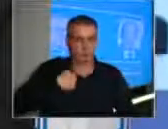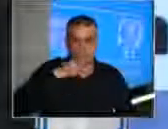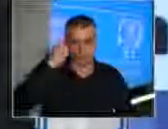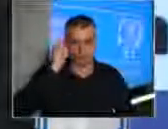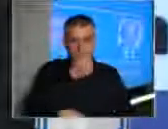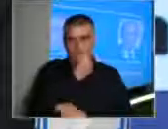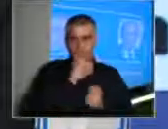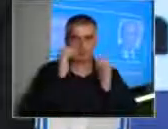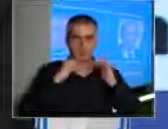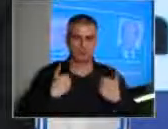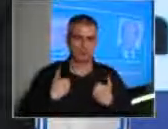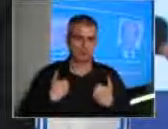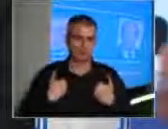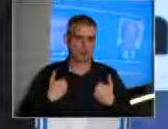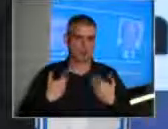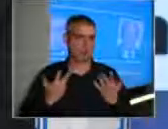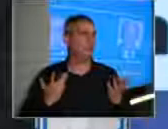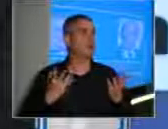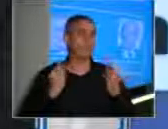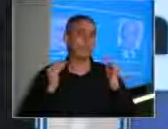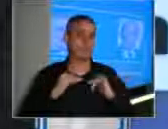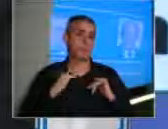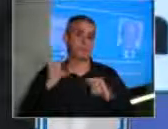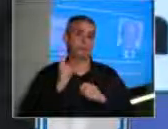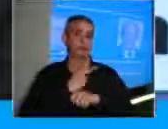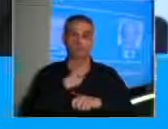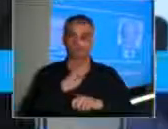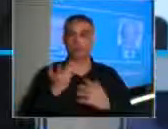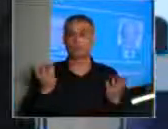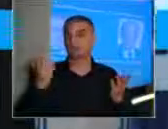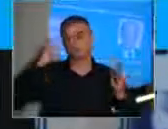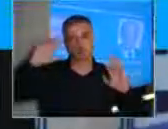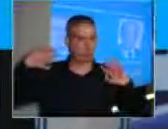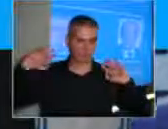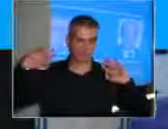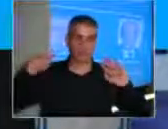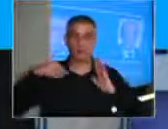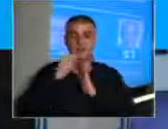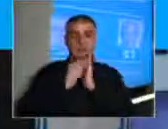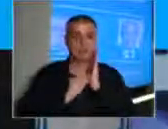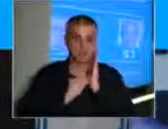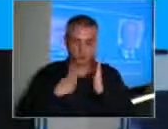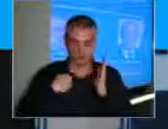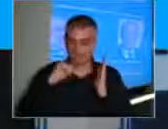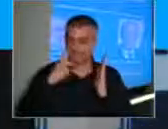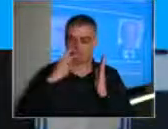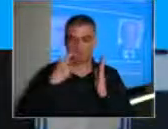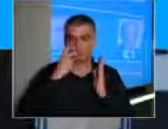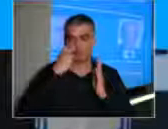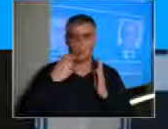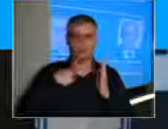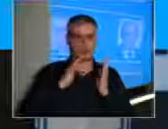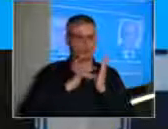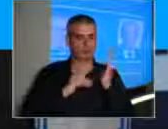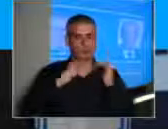רגב התראיינה פחות ממני. הרבה פחות מהשיר רגילה. זה אני לא יודע, אבל בנתוני יפת שאני רואה, אני לא רואה שאני